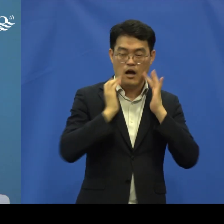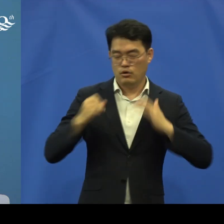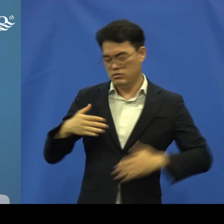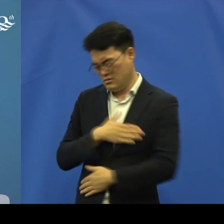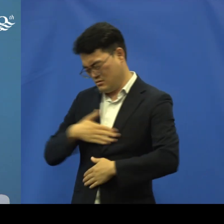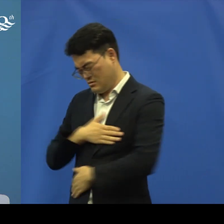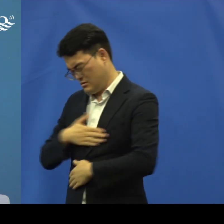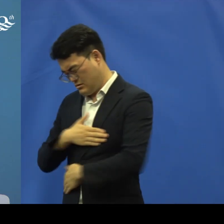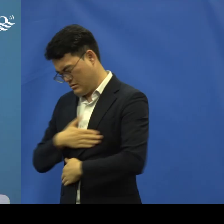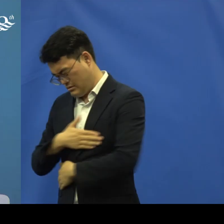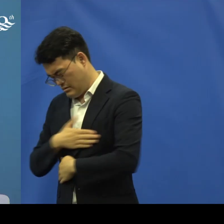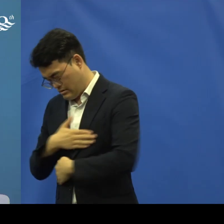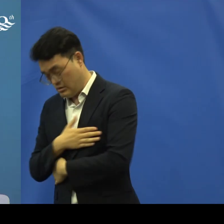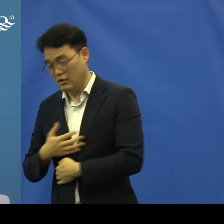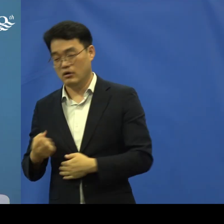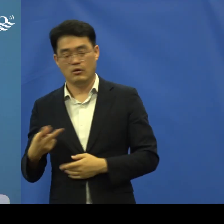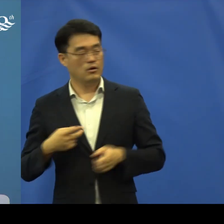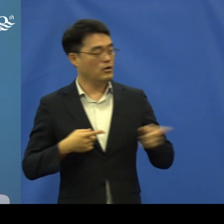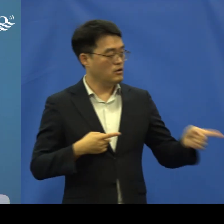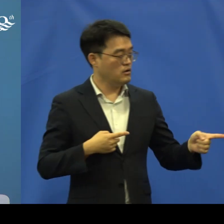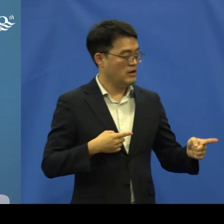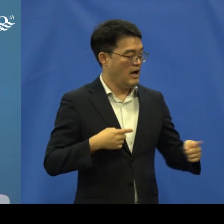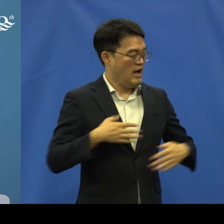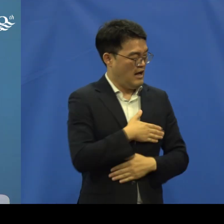바닥도 내 닦아.